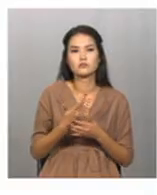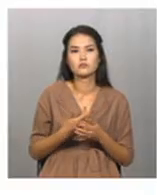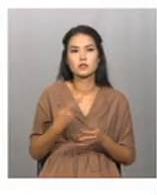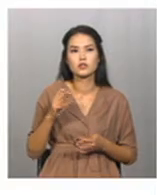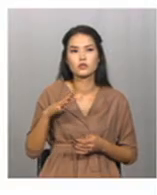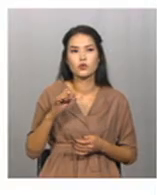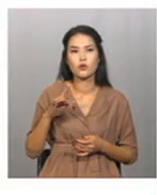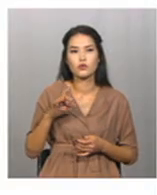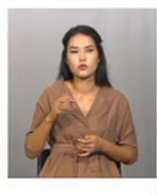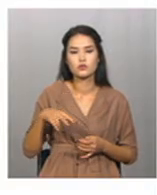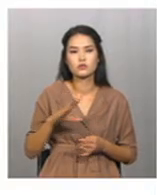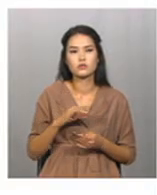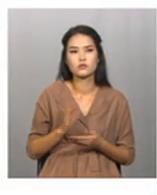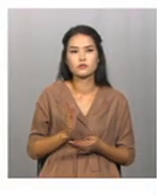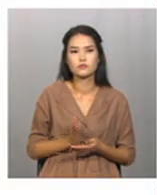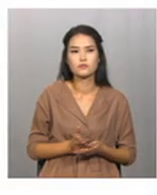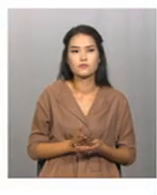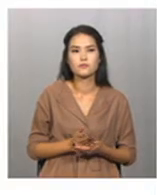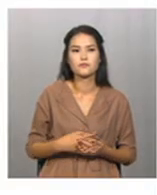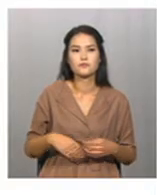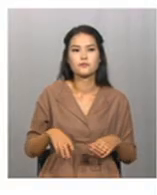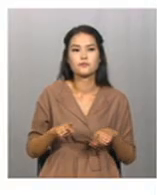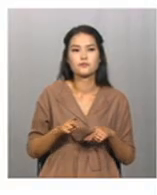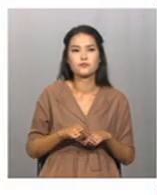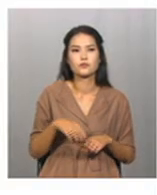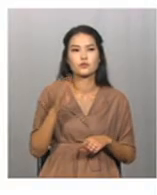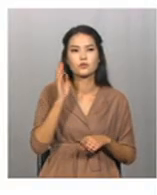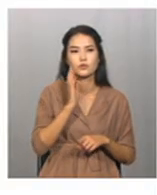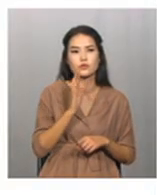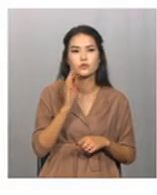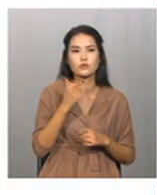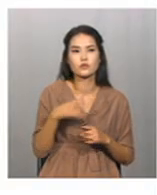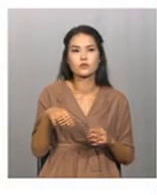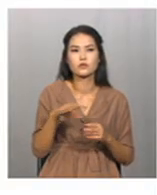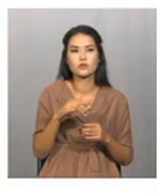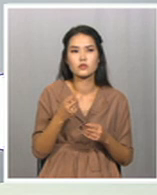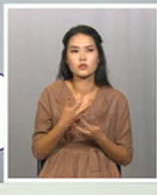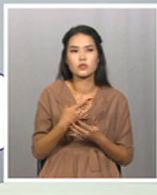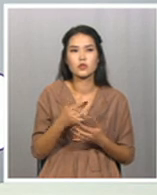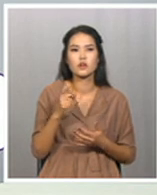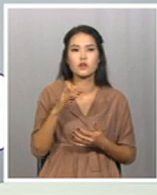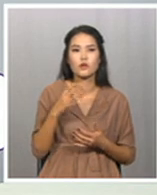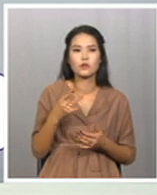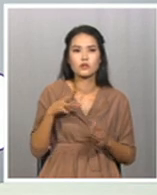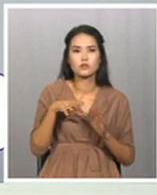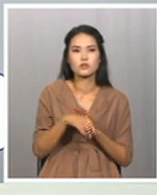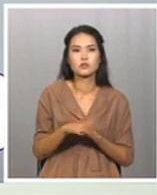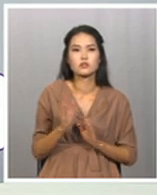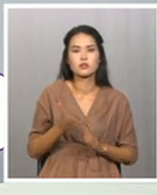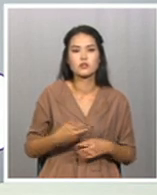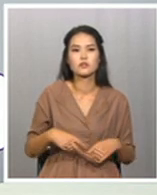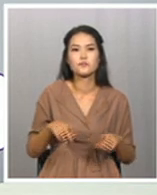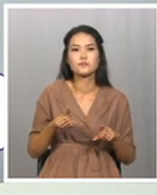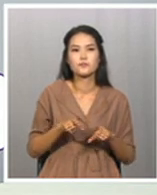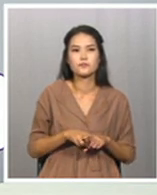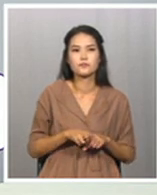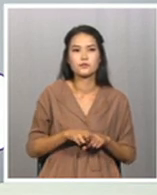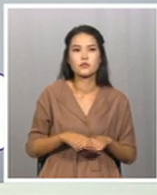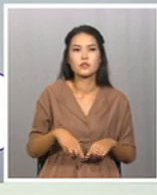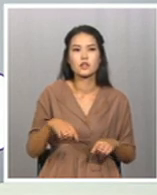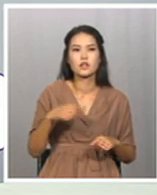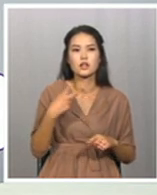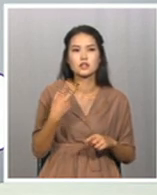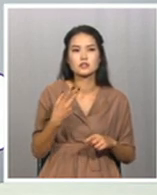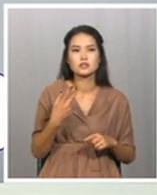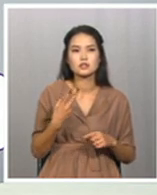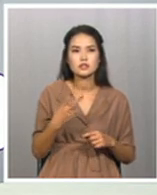гидроксиді. Сонымен қатар тұздар түзіледі, яғни натрий хлориді, калий хлориді секілді. Сонымен қатар екідайлы